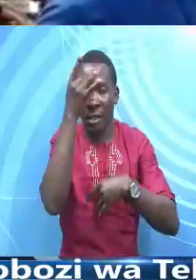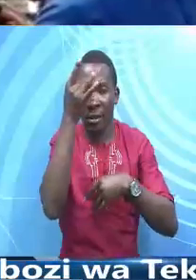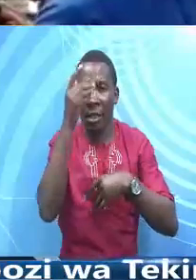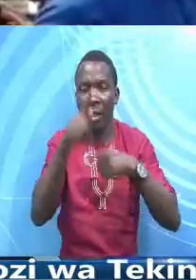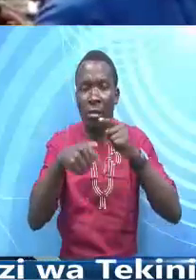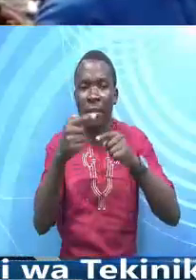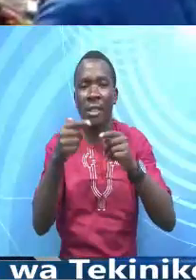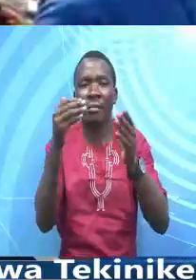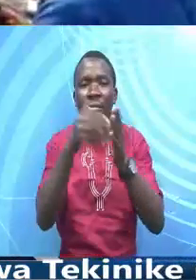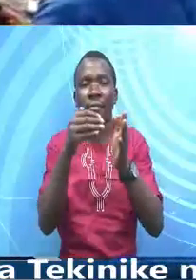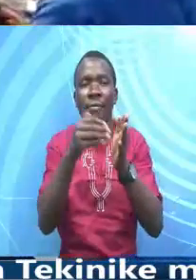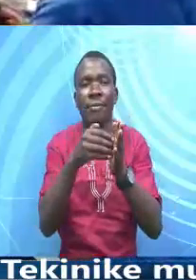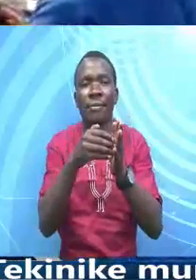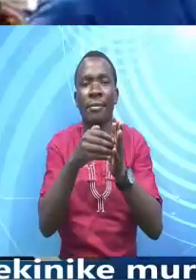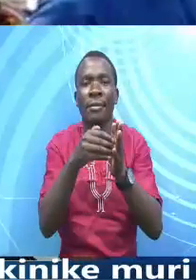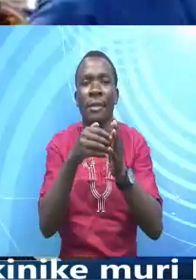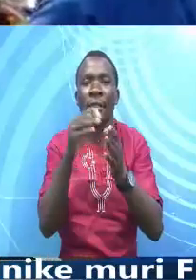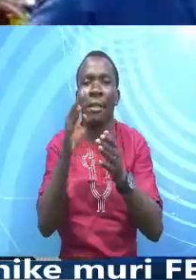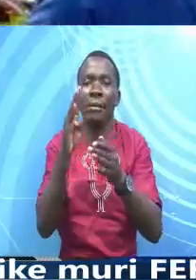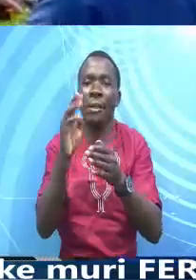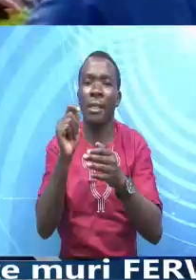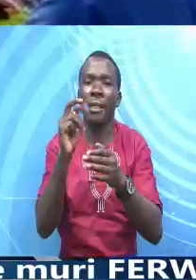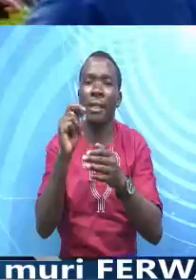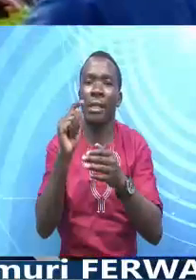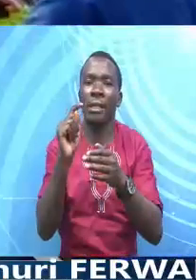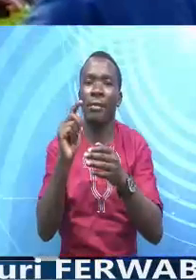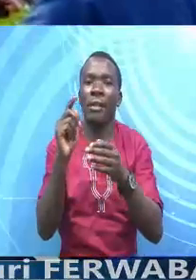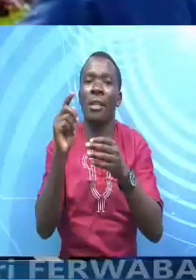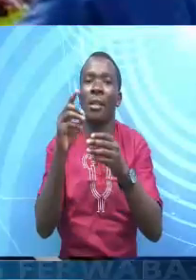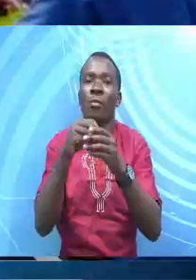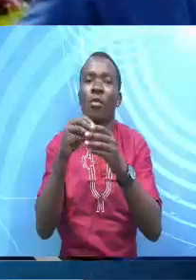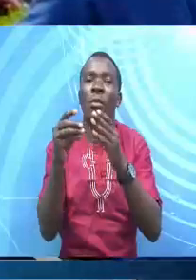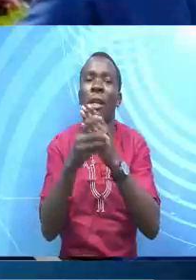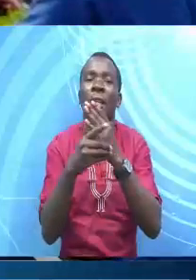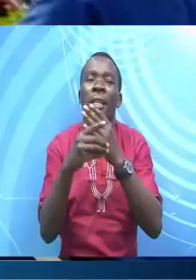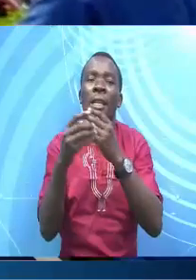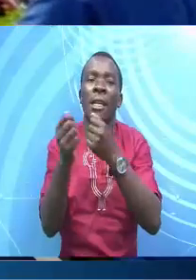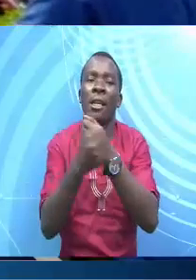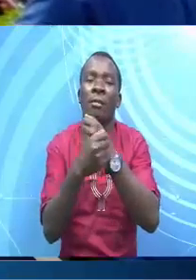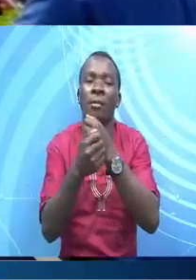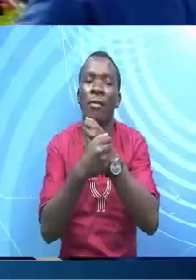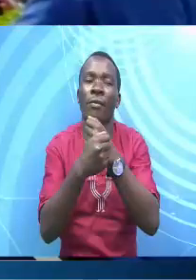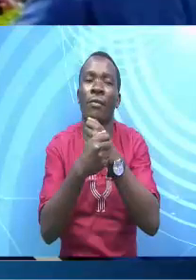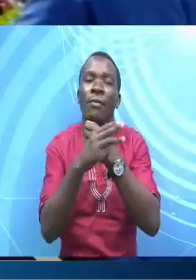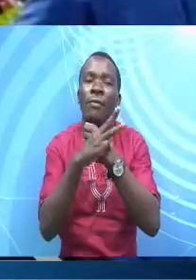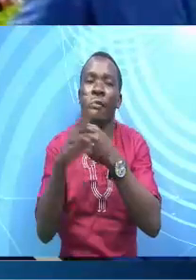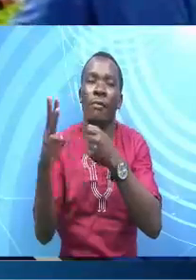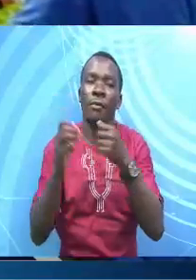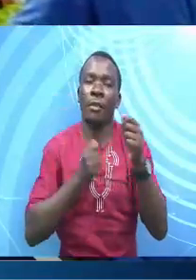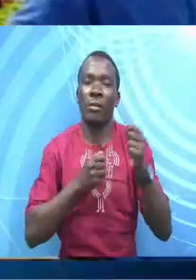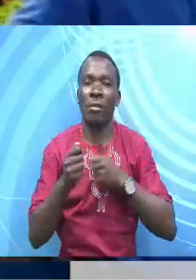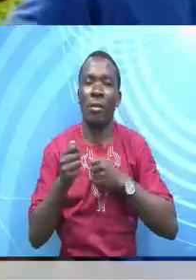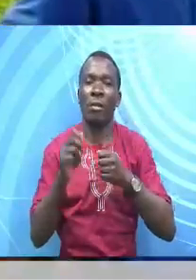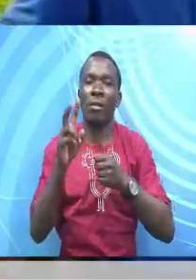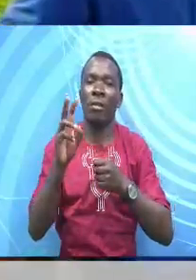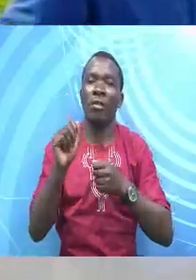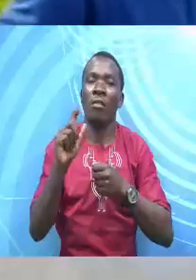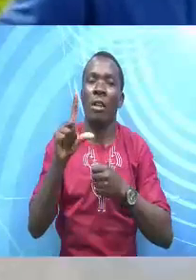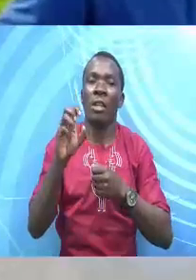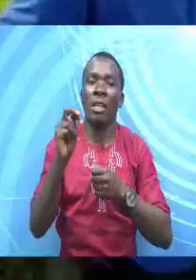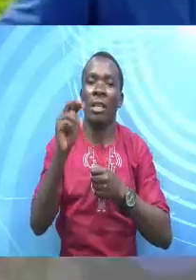mu nkokora Bitemewe TV mu karere ka Rubavu ho mu burengerazuba bw'u Rwanda Ndindahiro Valence